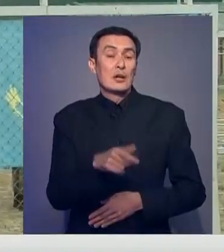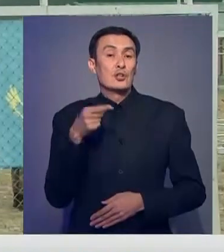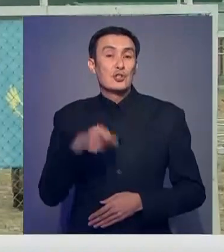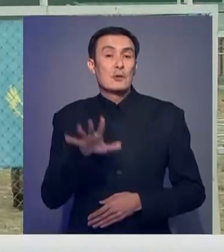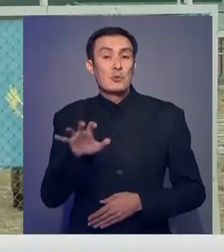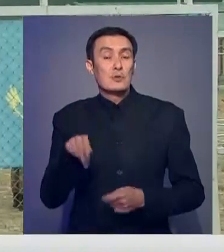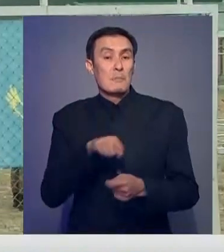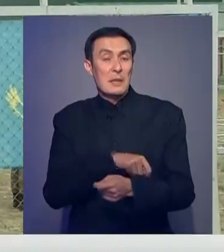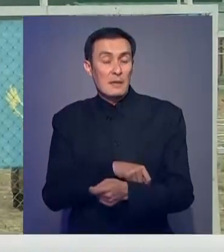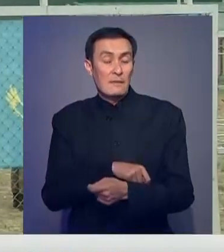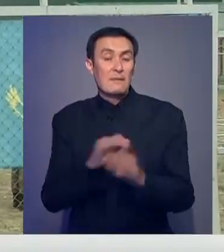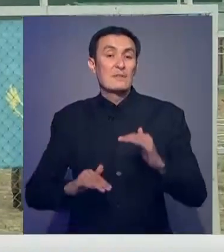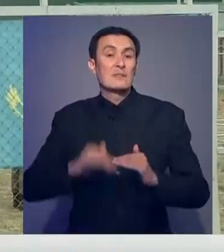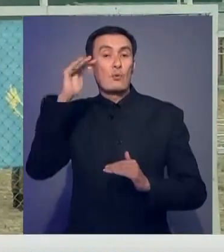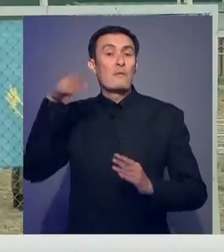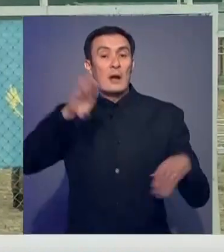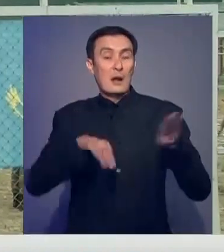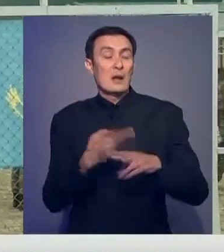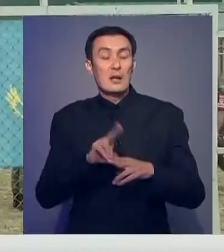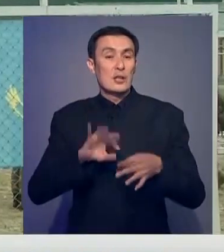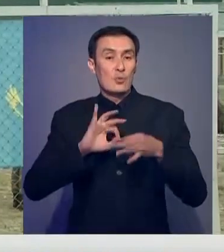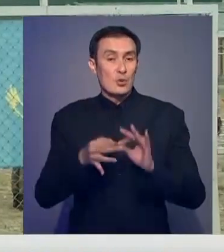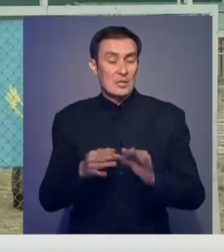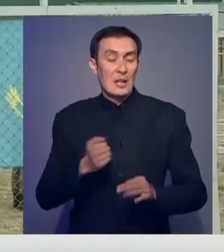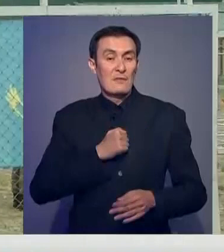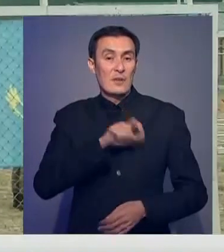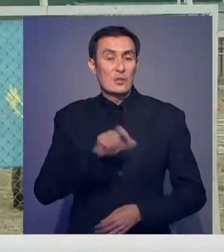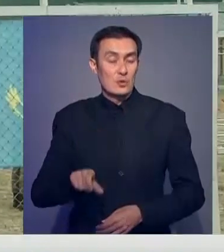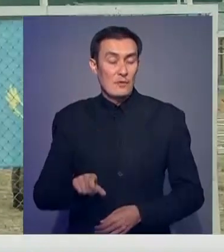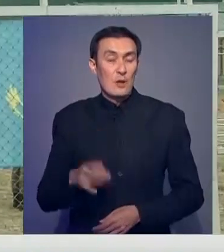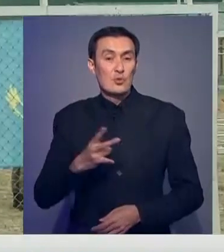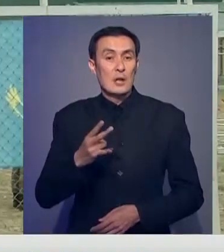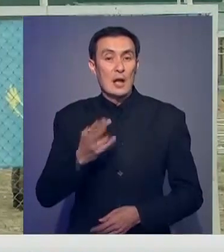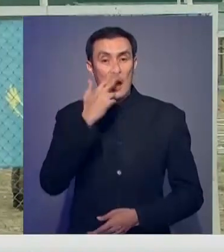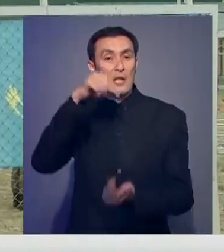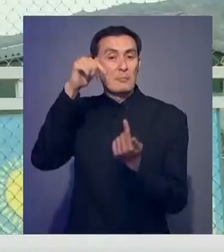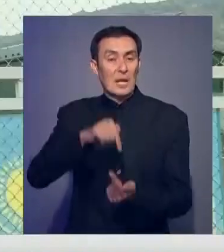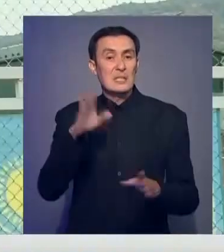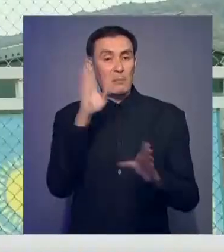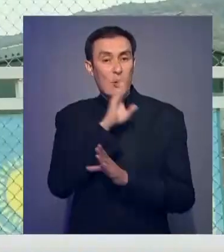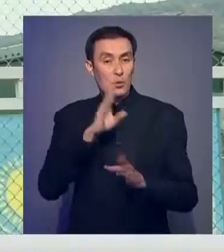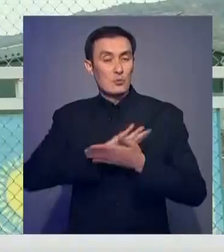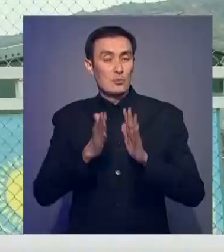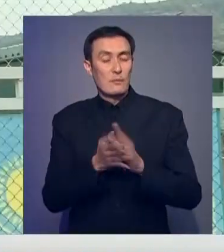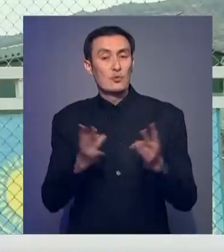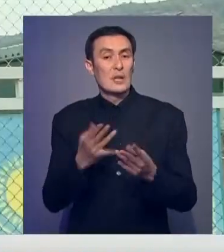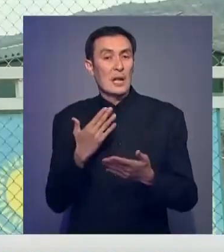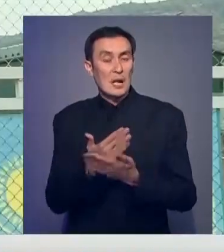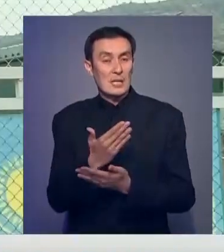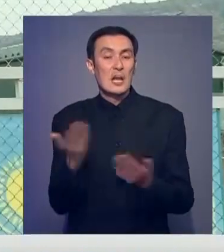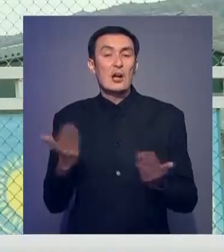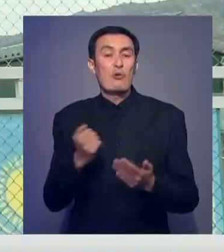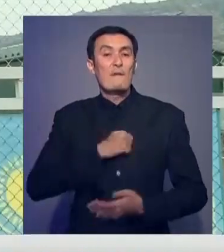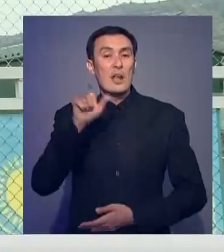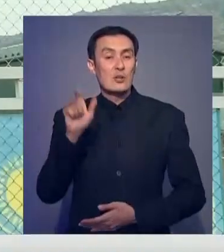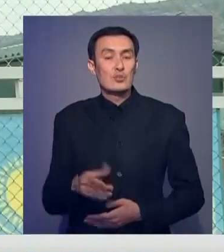1500 метров над уровнем моря, что является особенностью для наших военнослужащих. Адаптация нужна, погодные условия. Здесь предстоит доказать нам, какой